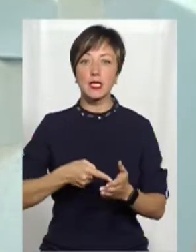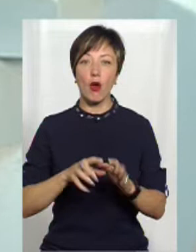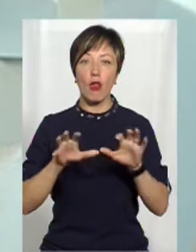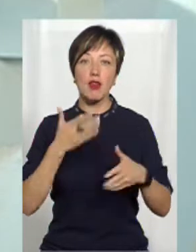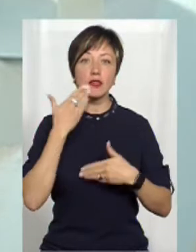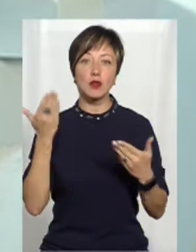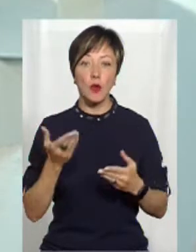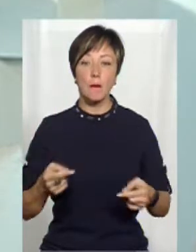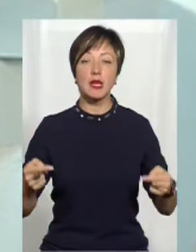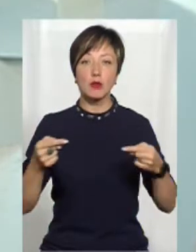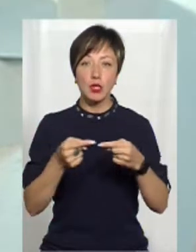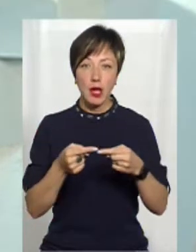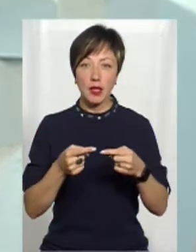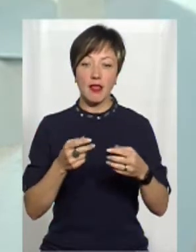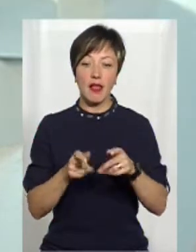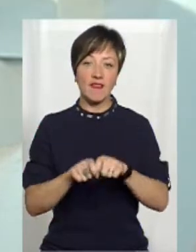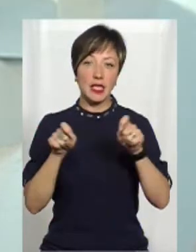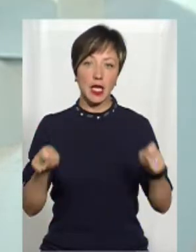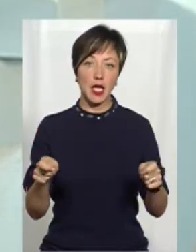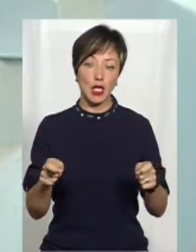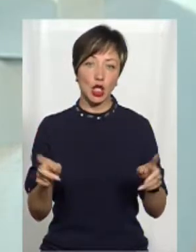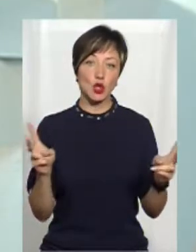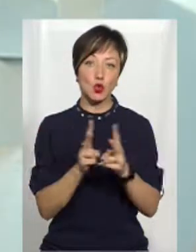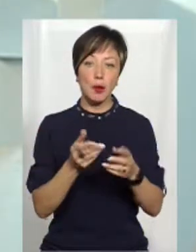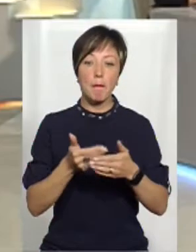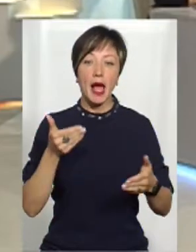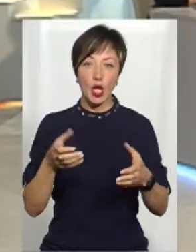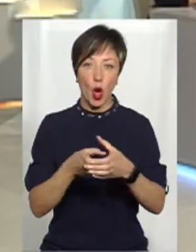голова звітував безпосередньо на відкритій зустрічі перед громадою.